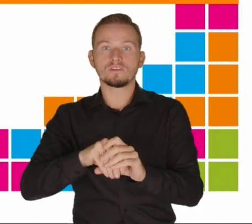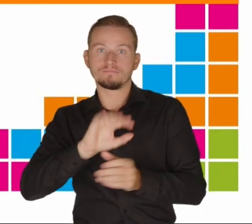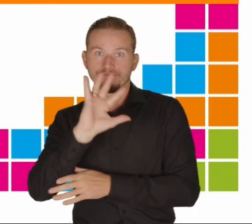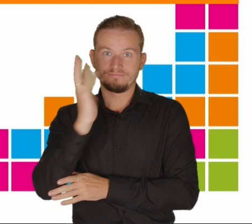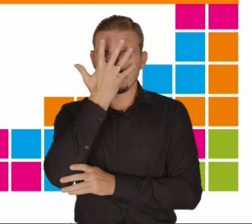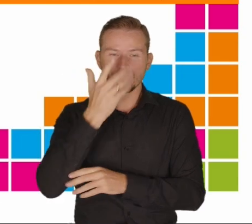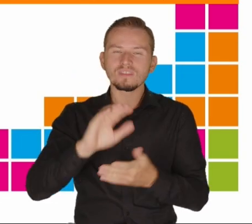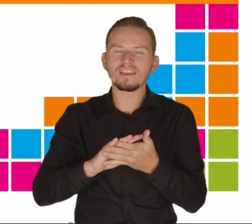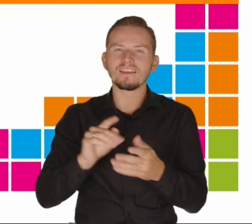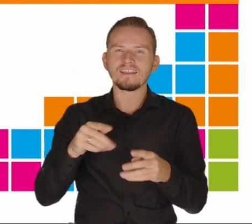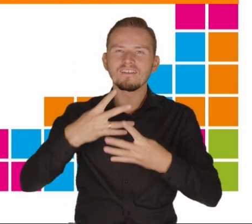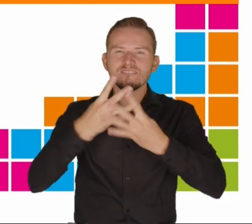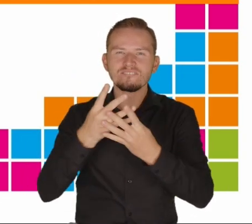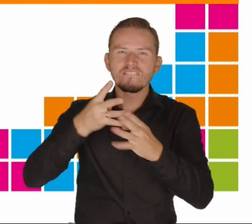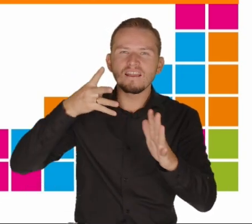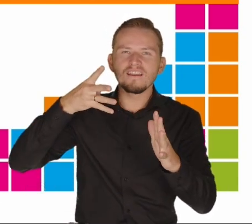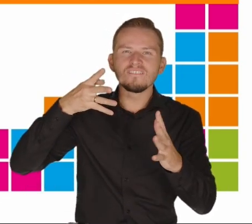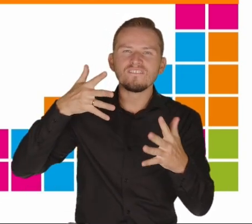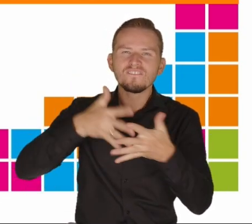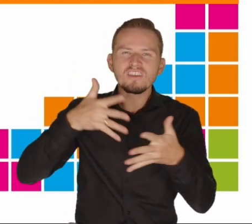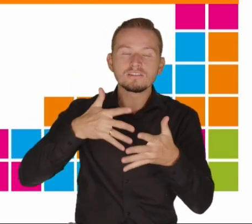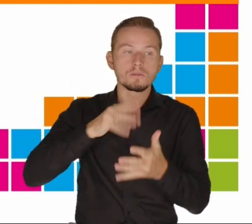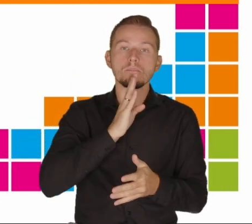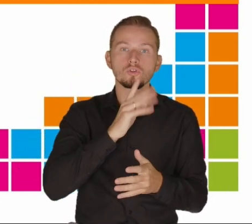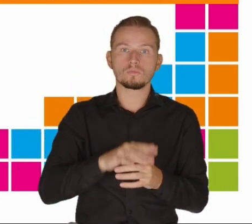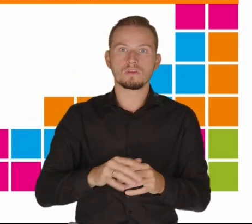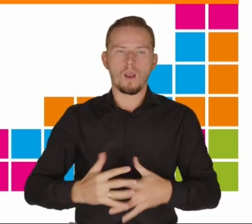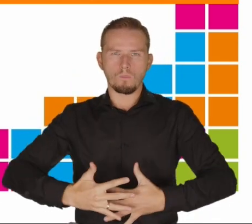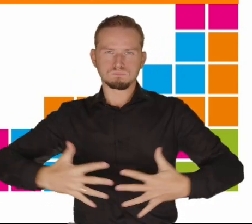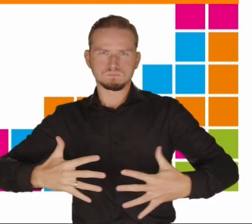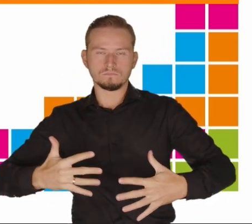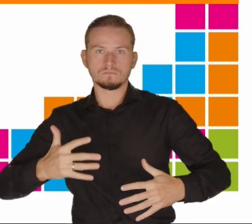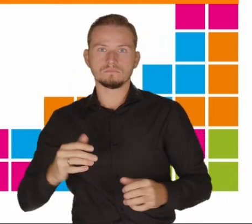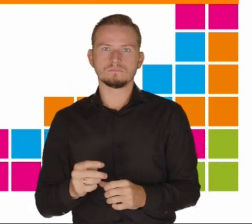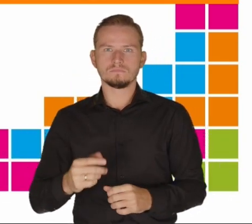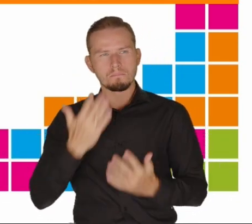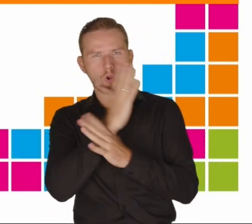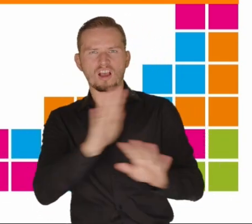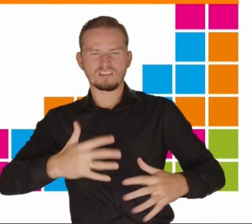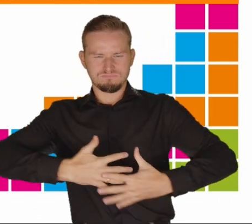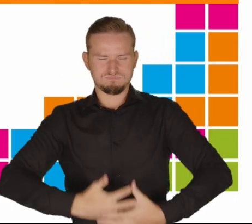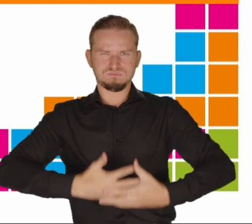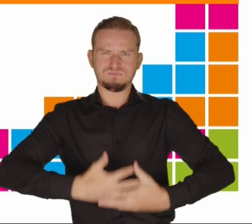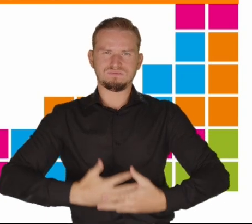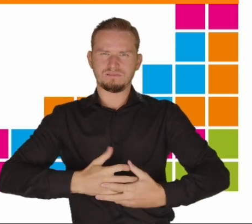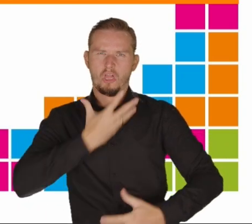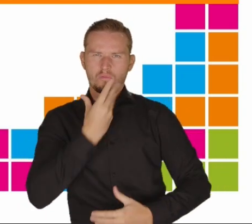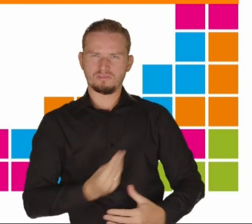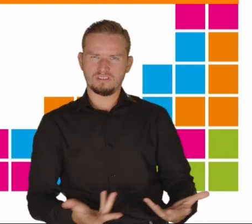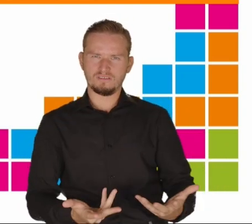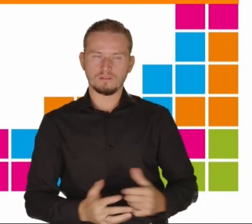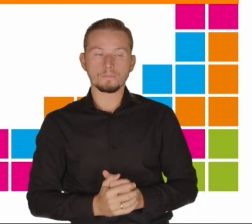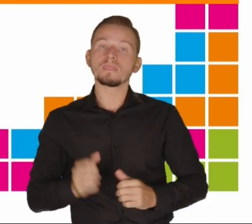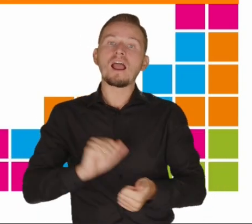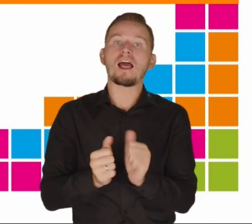żeby pokazać, jak bycie grubym osobą otyłą jest wstrętne, albo też filtrów, które tak